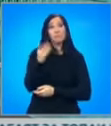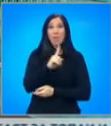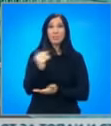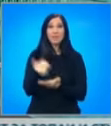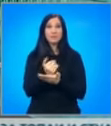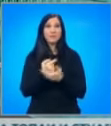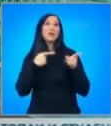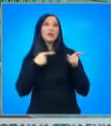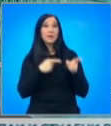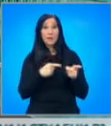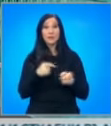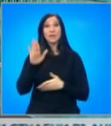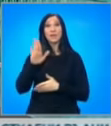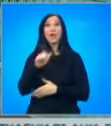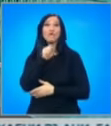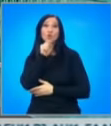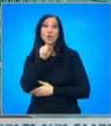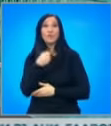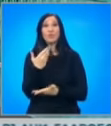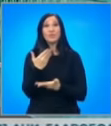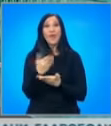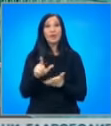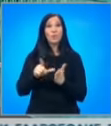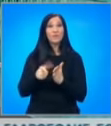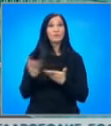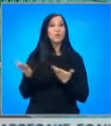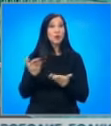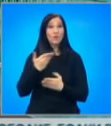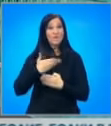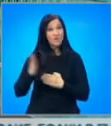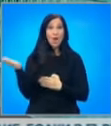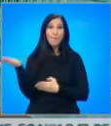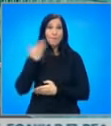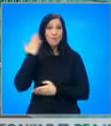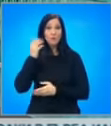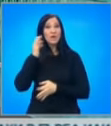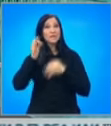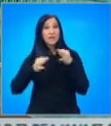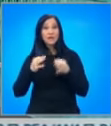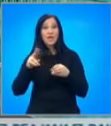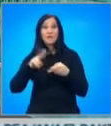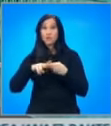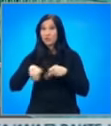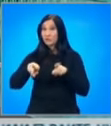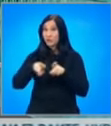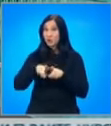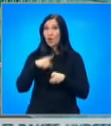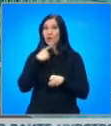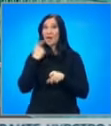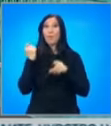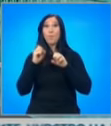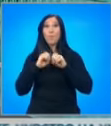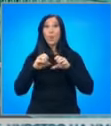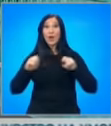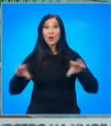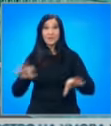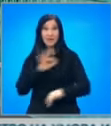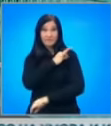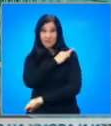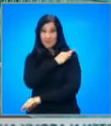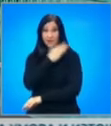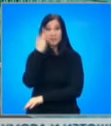не спести и критиките си за негово интервю, дадено по времето, когато вече е бил заразен. Вучич също е за популяризирането на